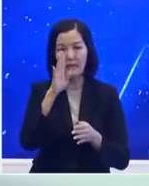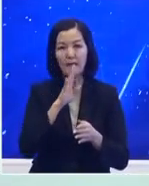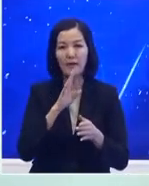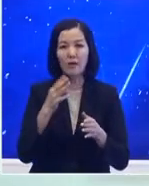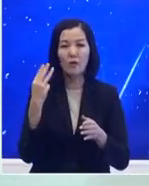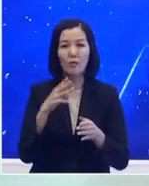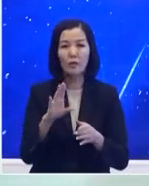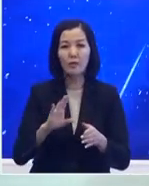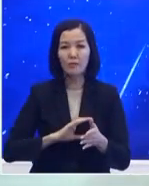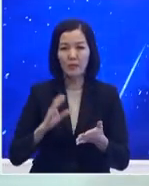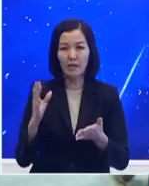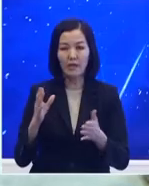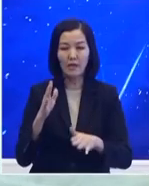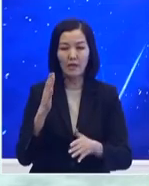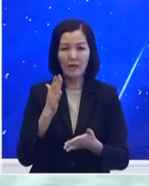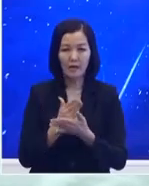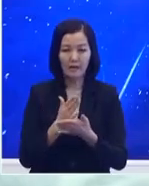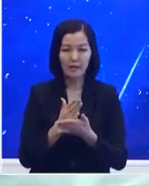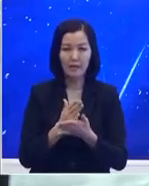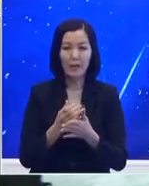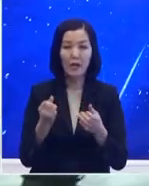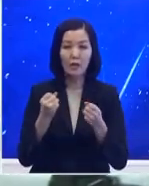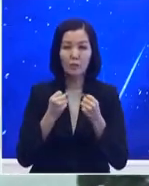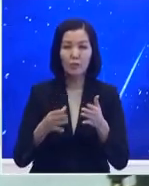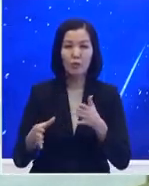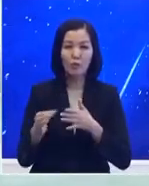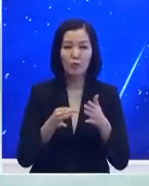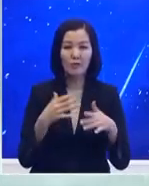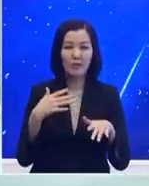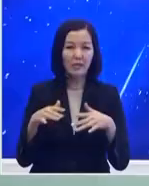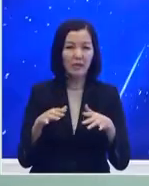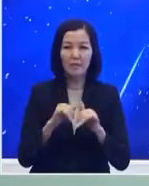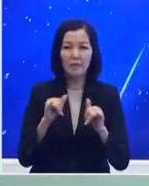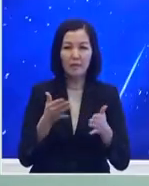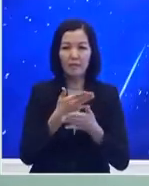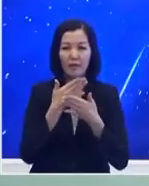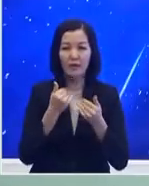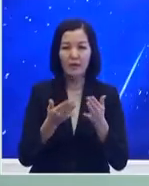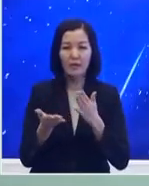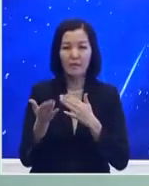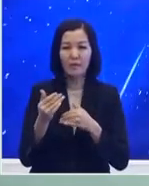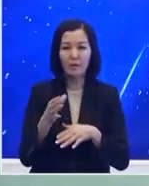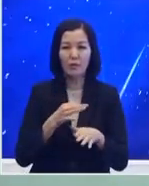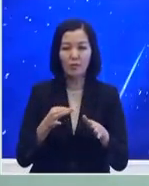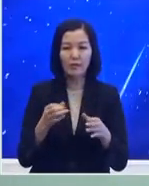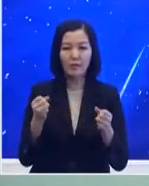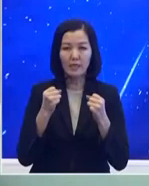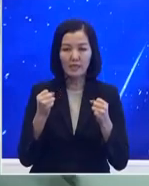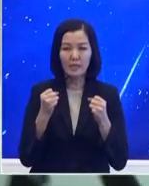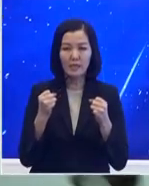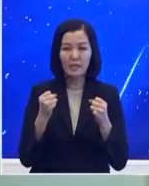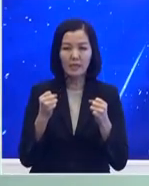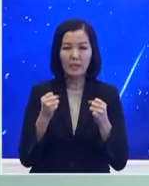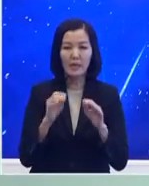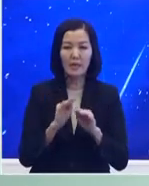30 медаль жиынтығы сарапқа салынады. Алайда бұл спорт облысымызда кенжелеп қалған. Осыған байланысты былтыр облыстық қысқа спорт түрлері бойынша балалар